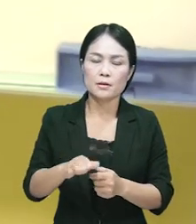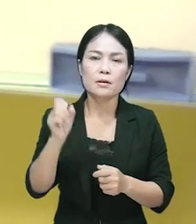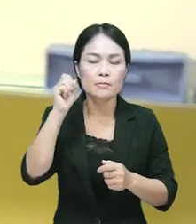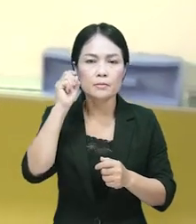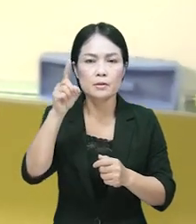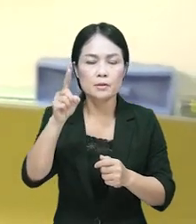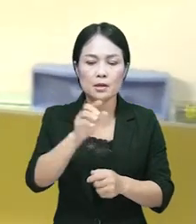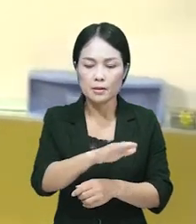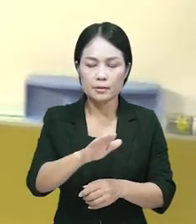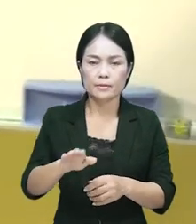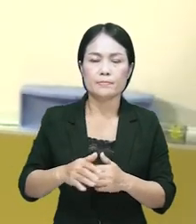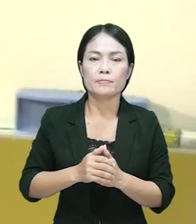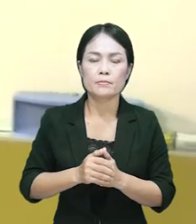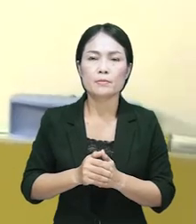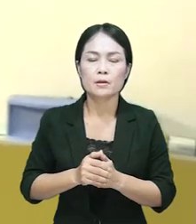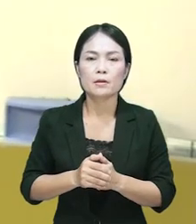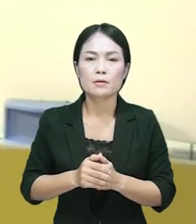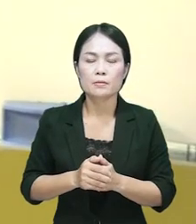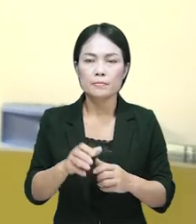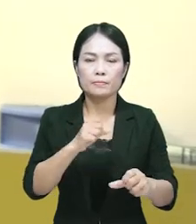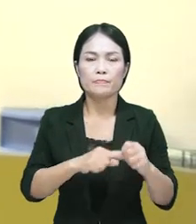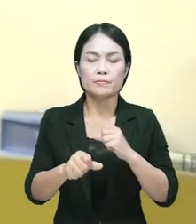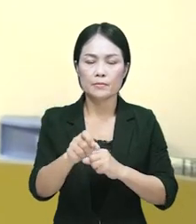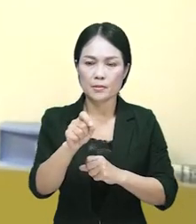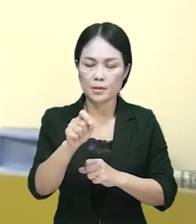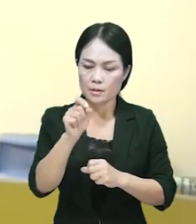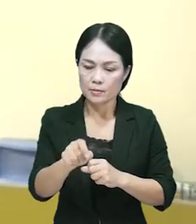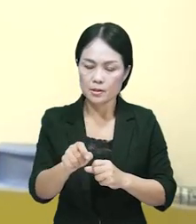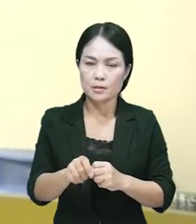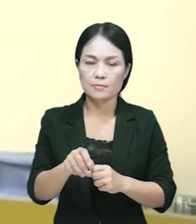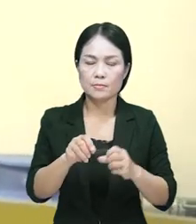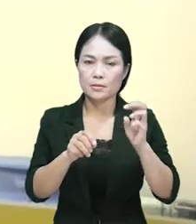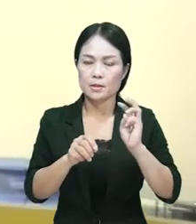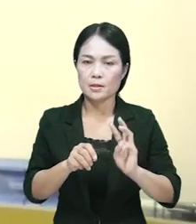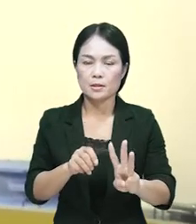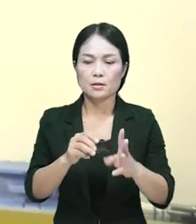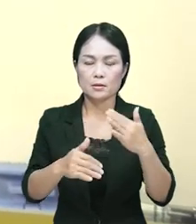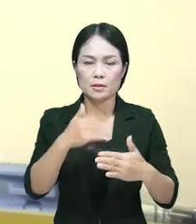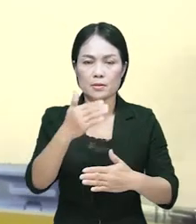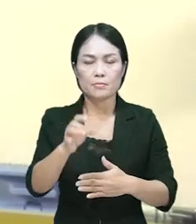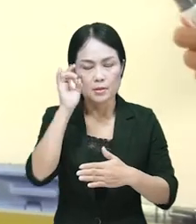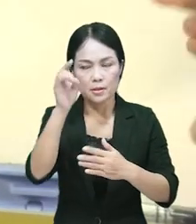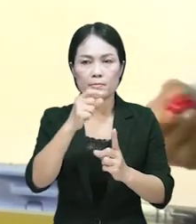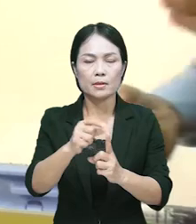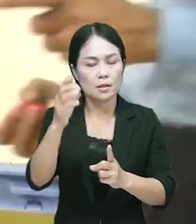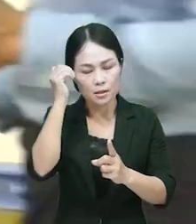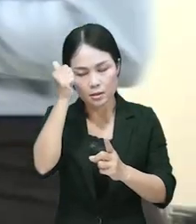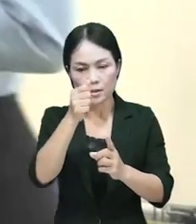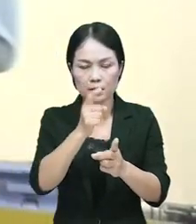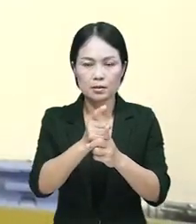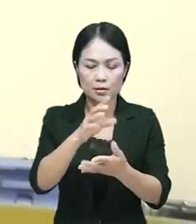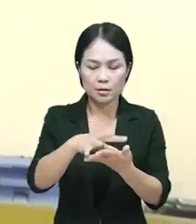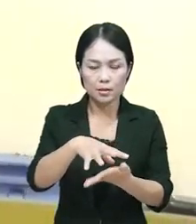អស់គ្នាណាកូនណាអញ្ចឹងយើងបន្តចូលទៅចំណុចទី3បន្ទាប់ពីសិក្សាបញ្យលពាក្យឲ្យតើកូនចាំហ្នឹងតើយើងត្រូវ